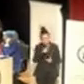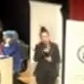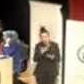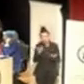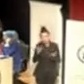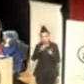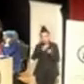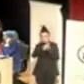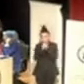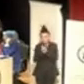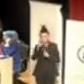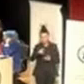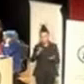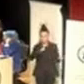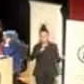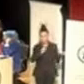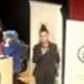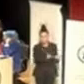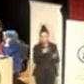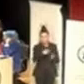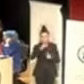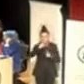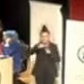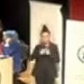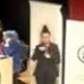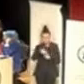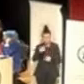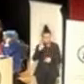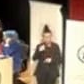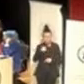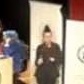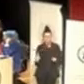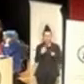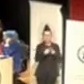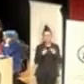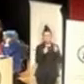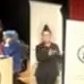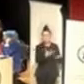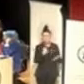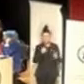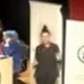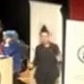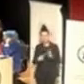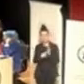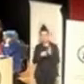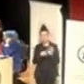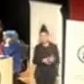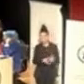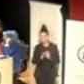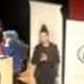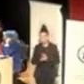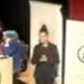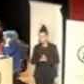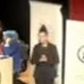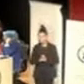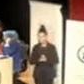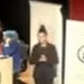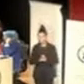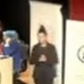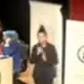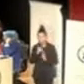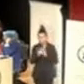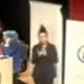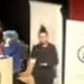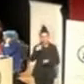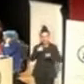var. Ve bunlara da projemiz aracılığıyla katkı sunabilmek ana hedeflerimizden aslında. Az